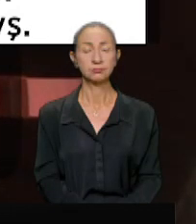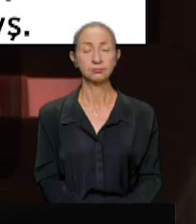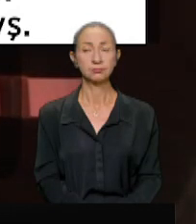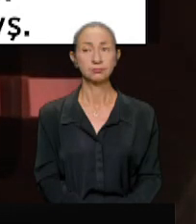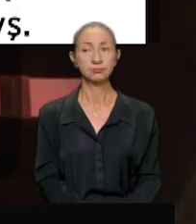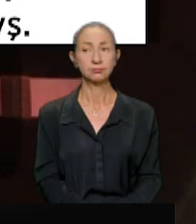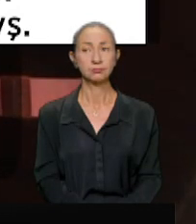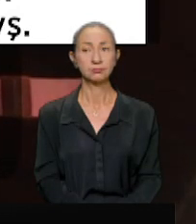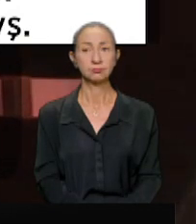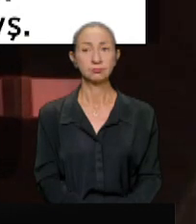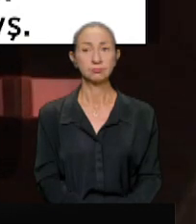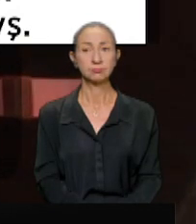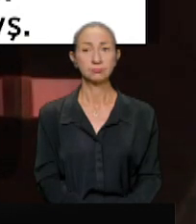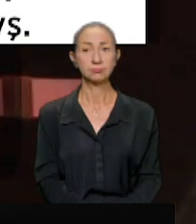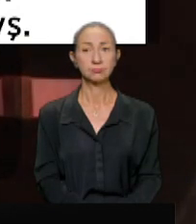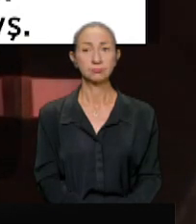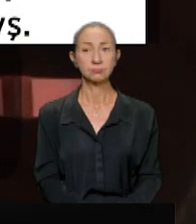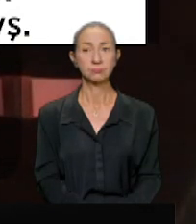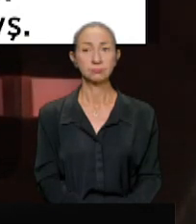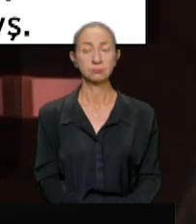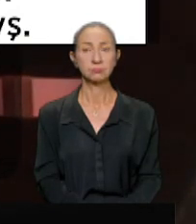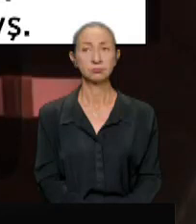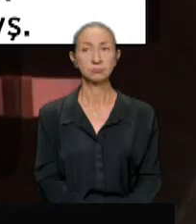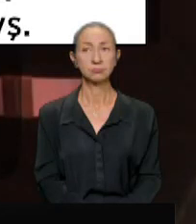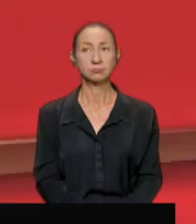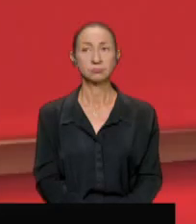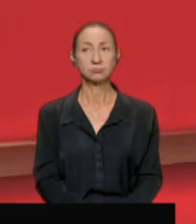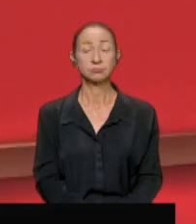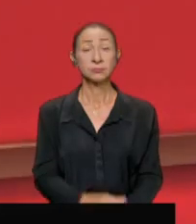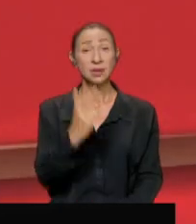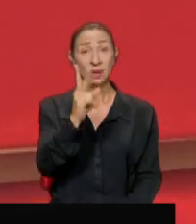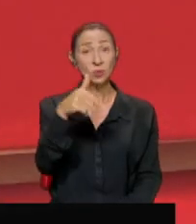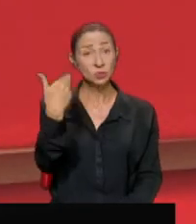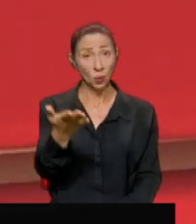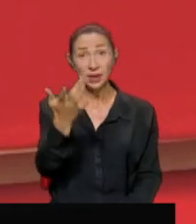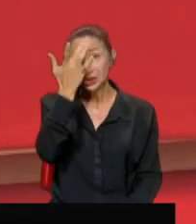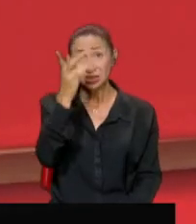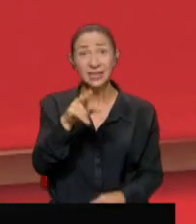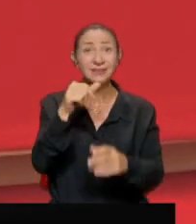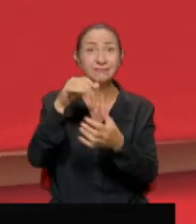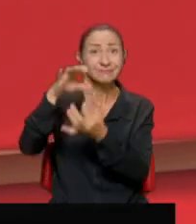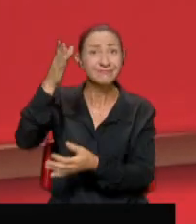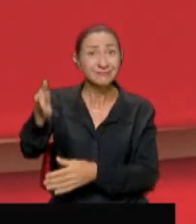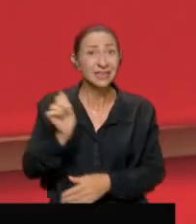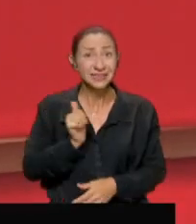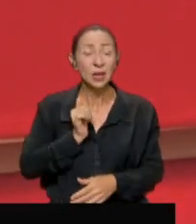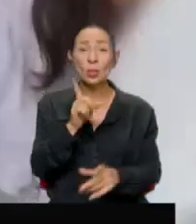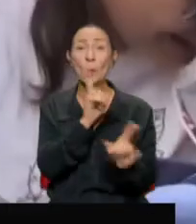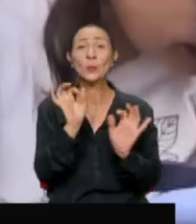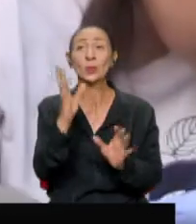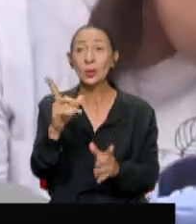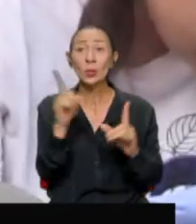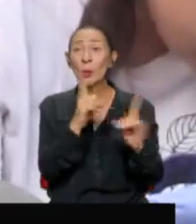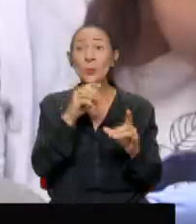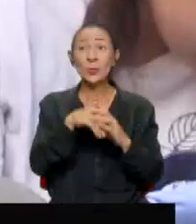her avuç vatan toprağına kanını, gözyaşını katmıştır. İki gün sonra şehit Ali Demir'in doğum günüydü. Doğum